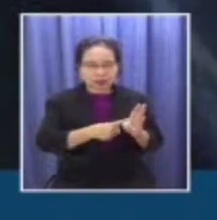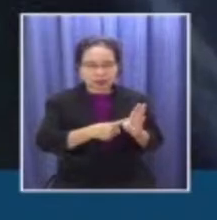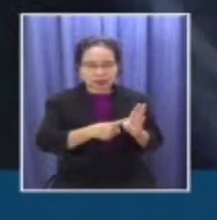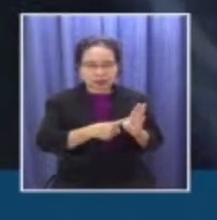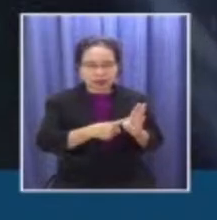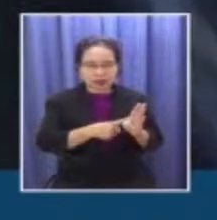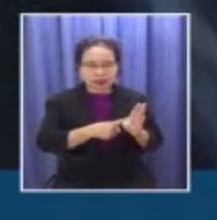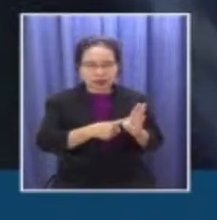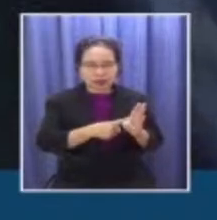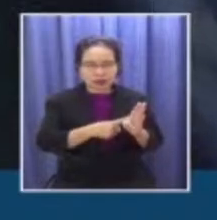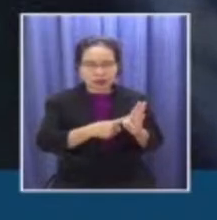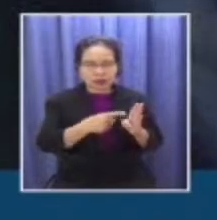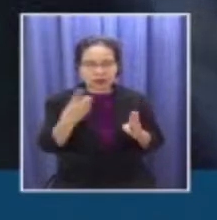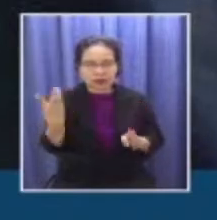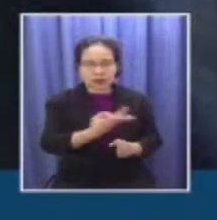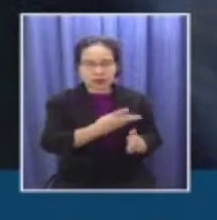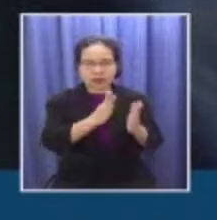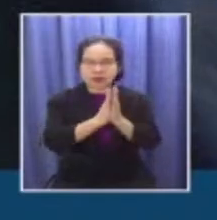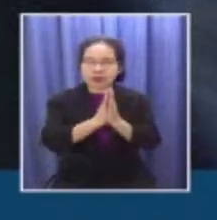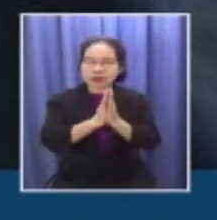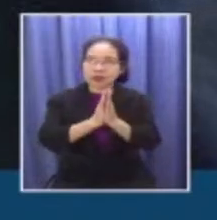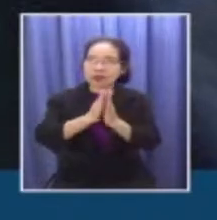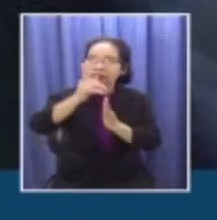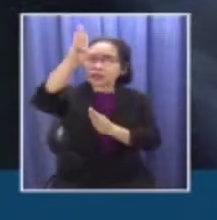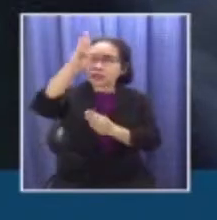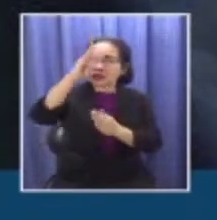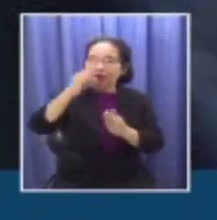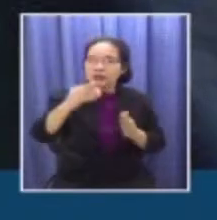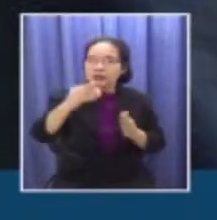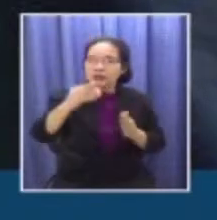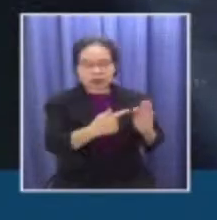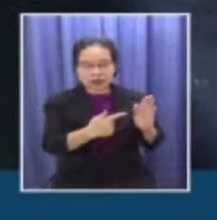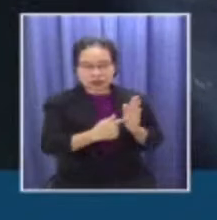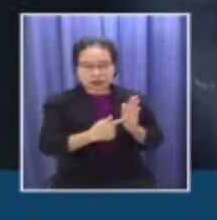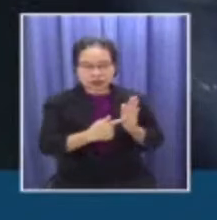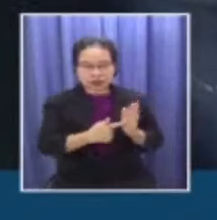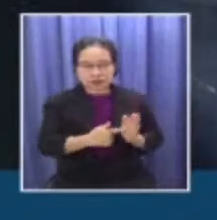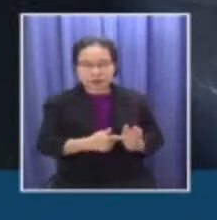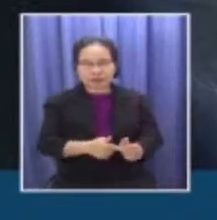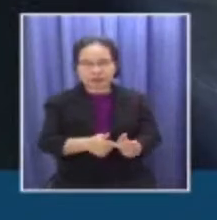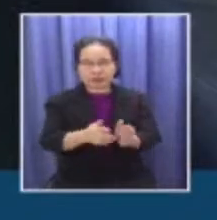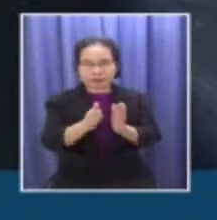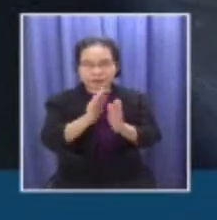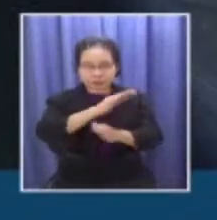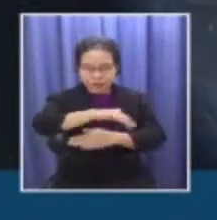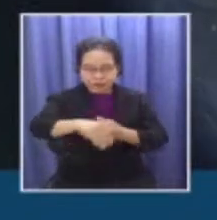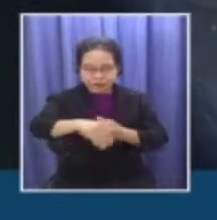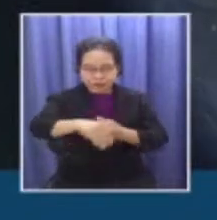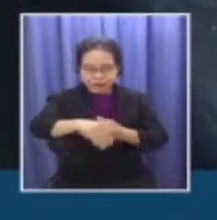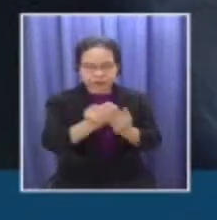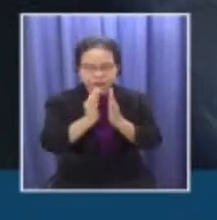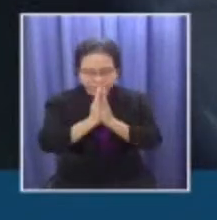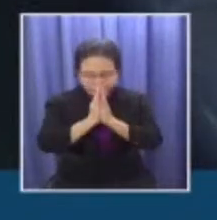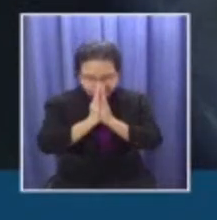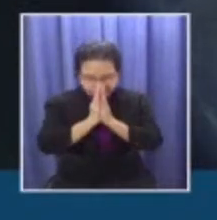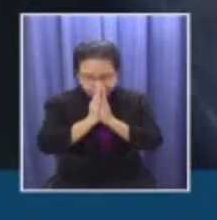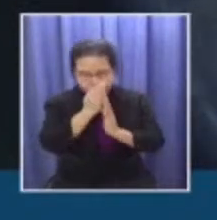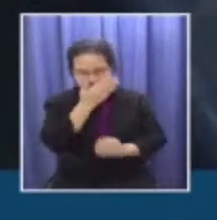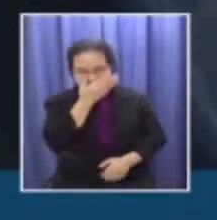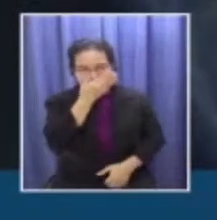pong gampanin. Sama-sama po tayong manalangin. Anyone from Chop and Saria Bashi Dwumadie na